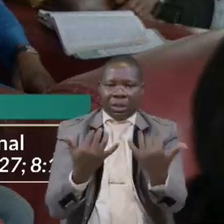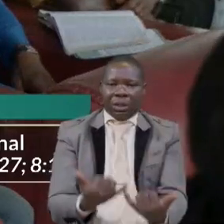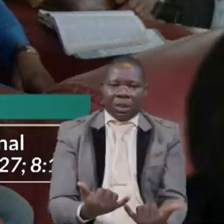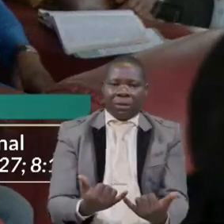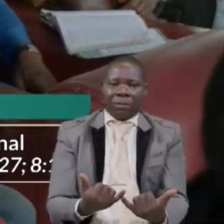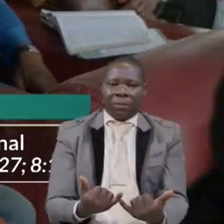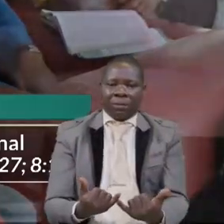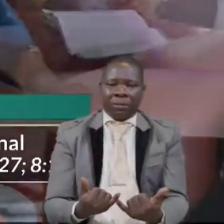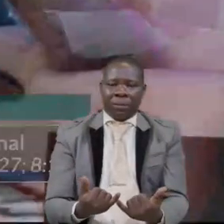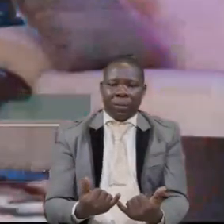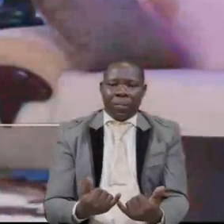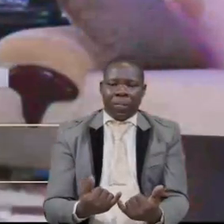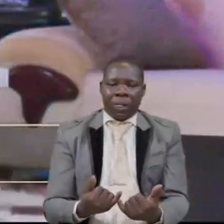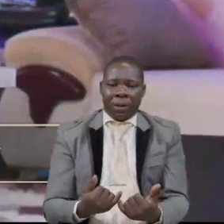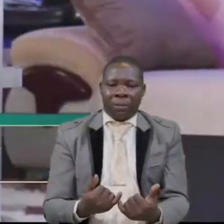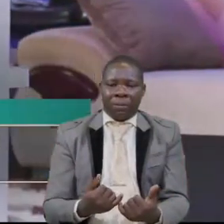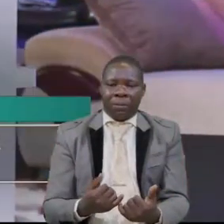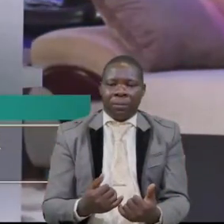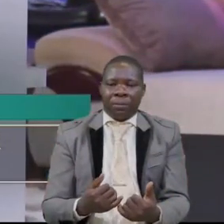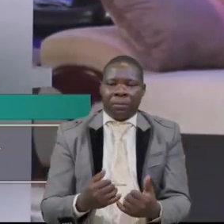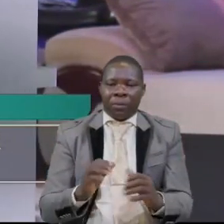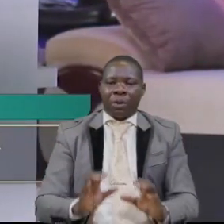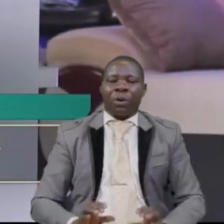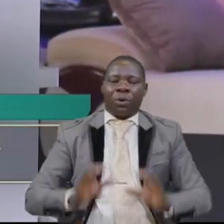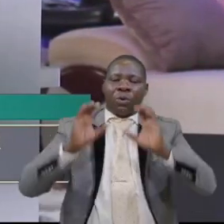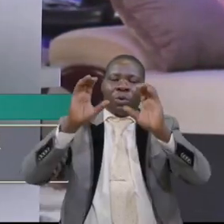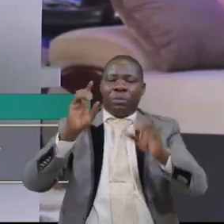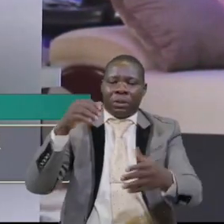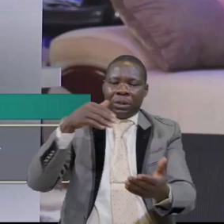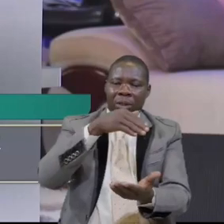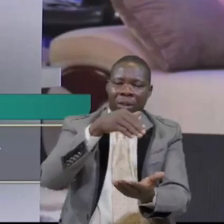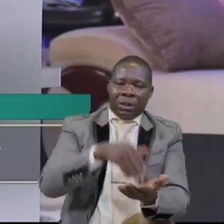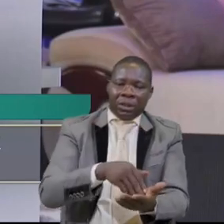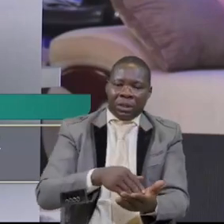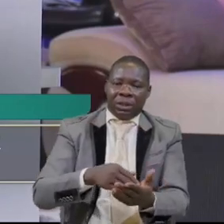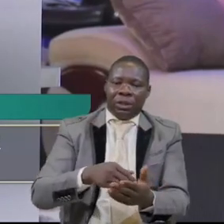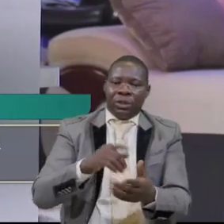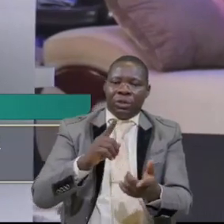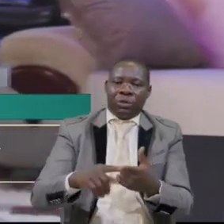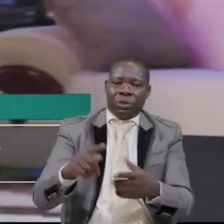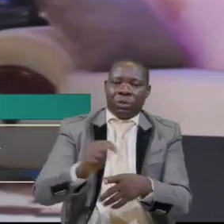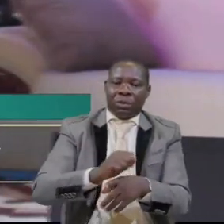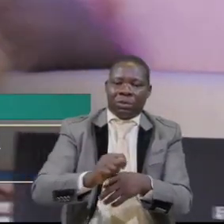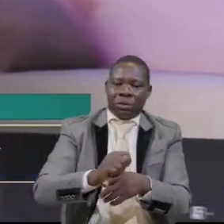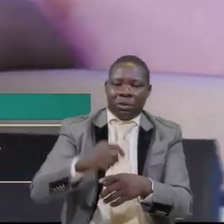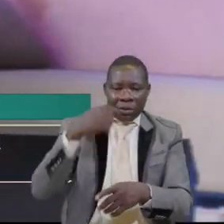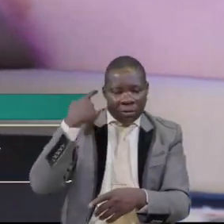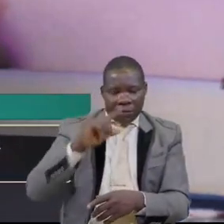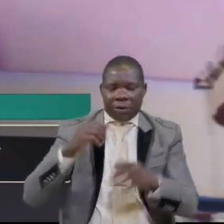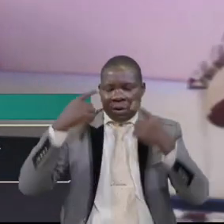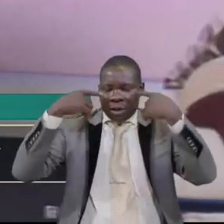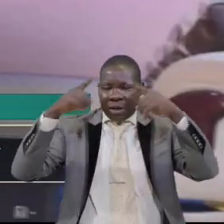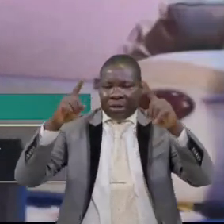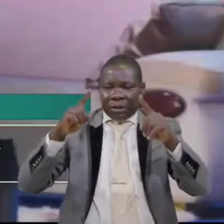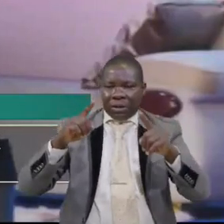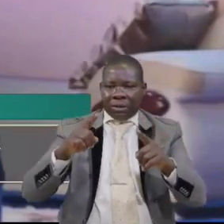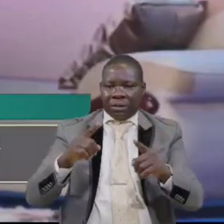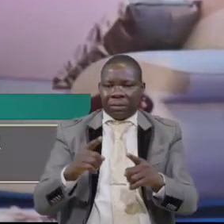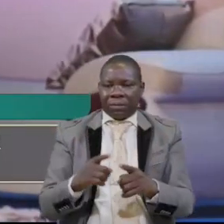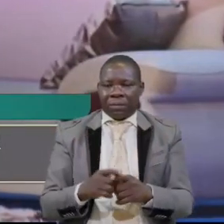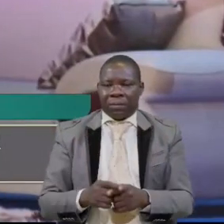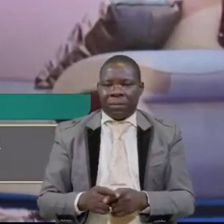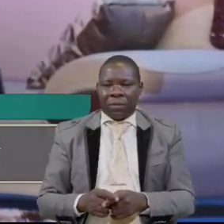réengagement en faveur de la formation à l'excellence. Le réengagement à la formation pour